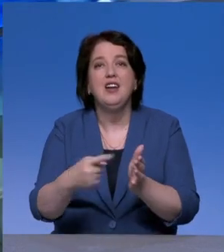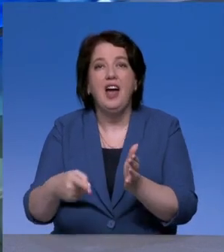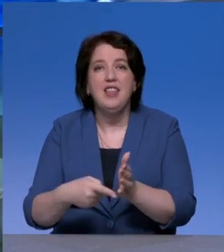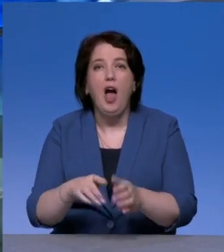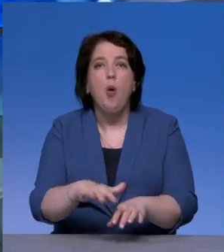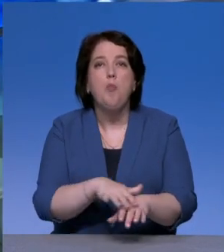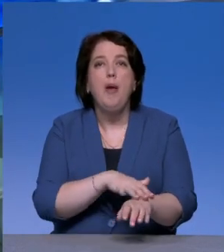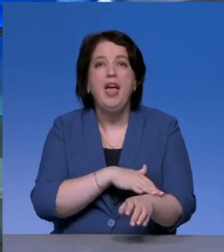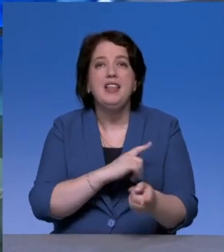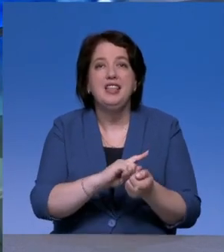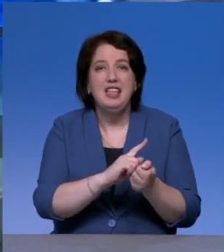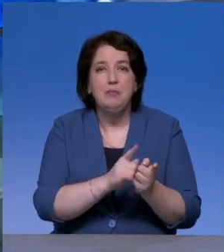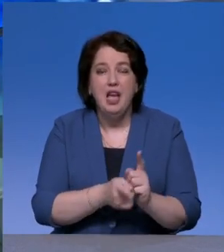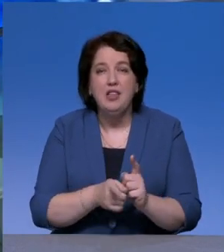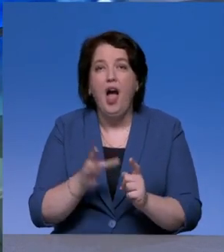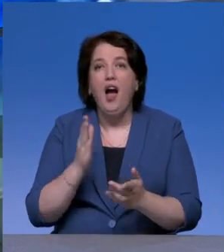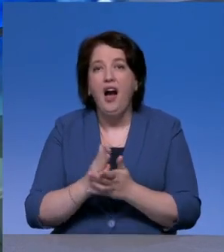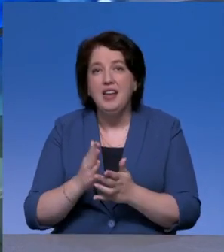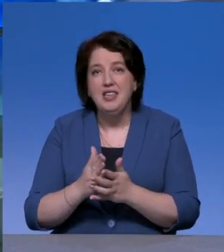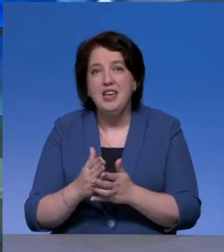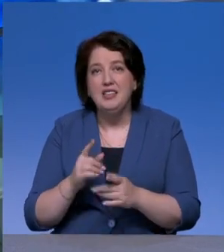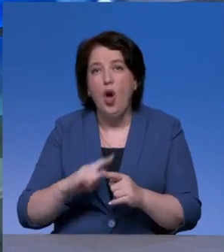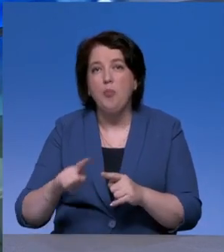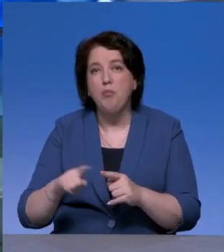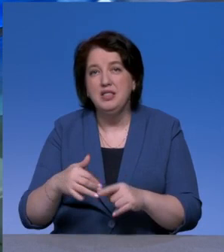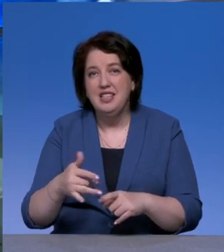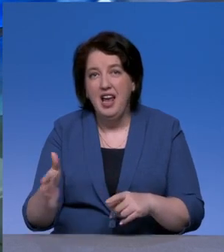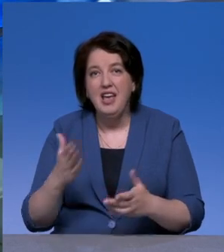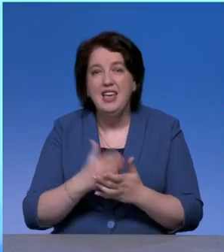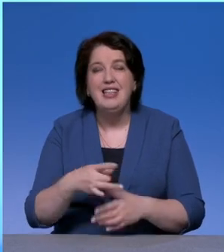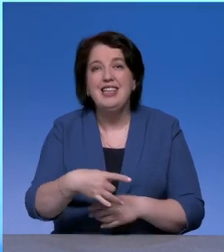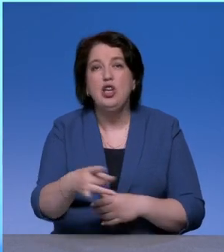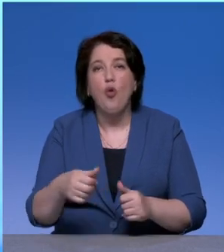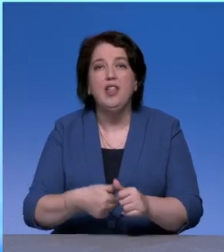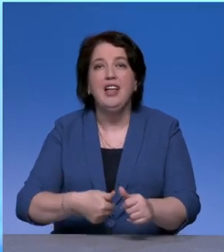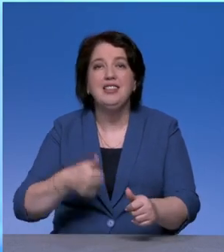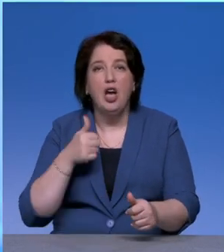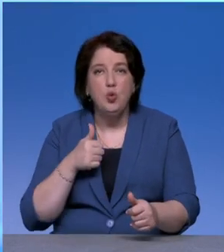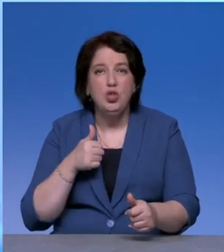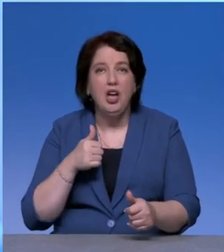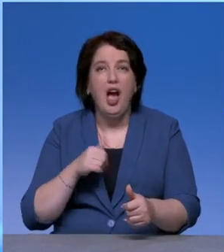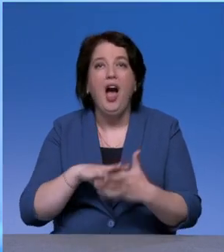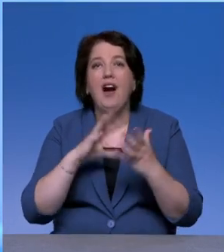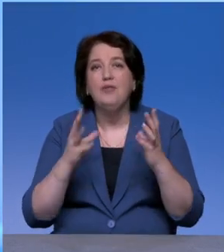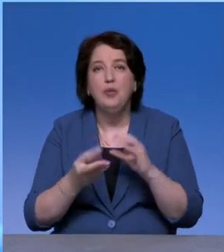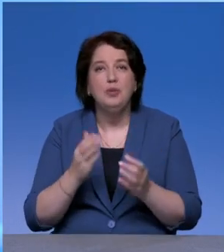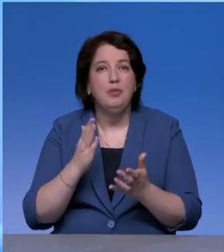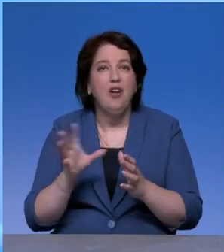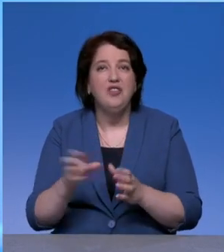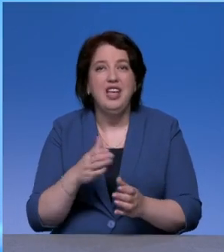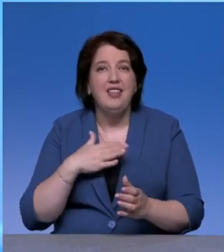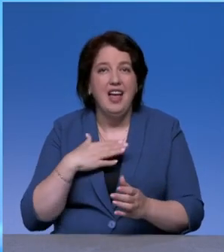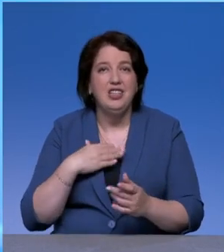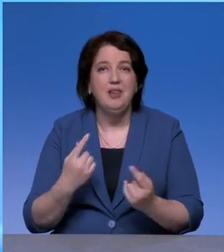регионы отстающие в этом смысле, я их уже назвал. Но есть и вообще в целом вся наша большая страна,